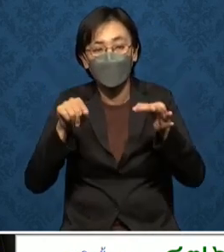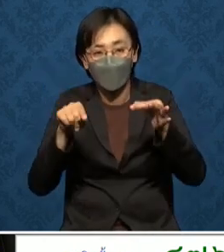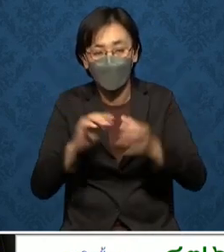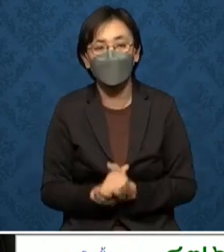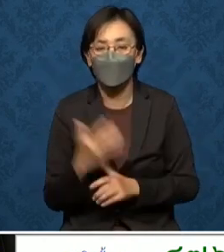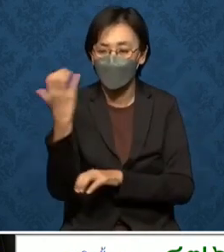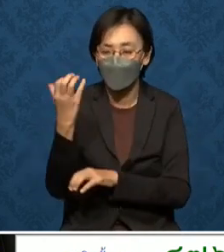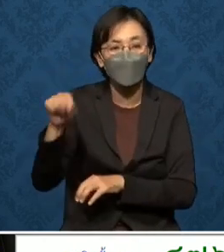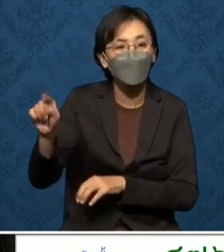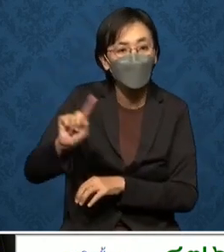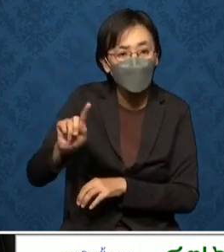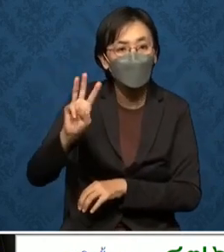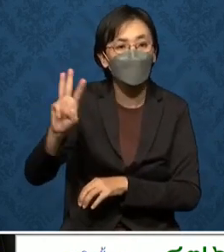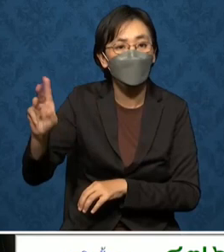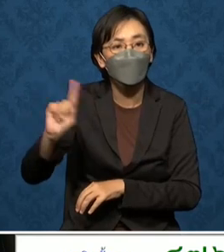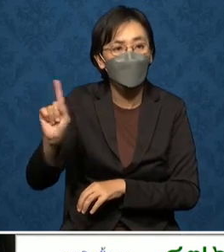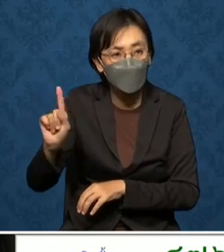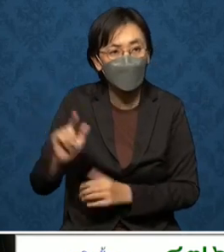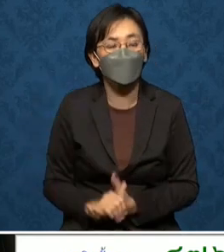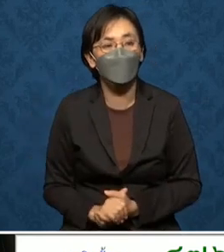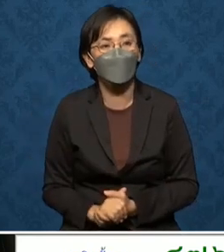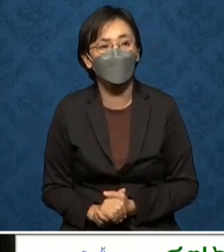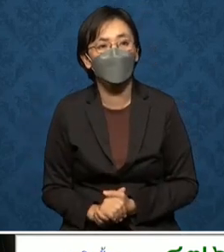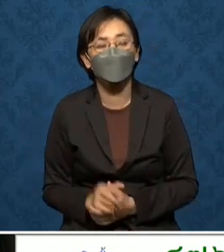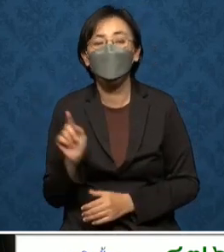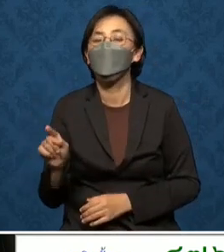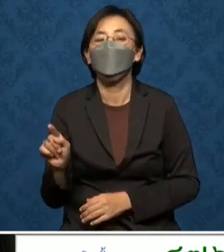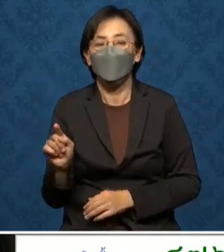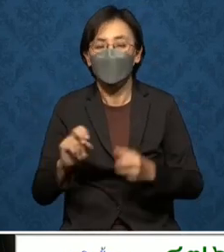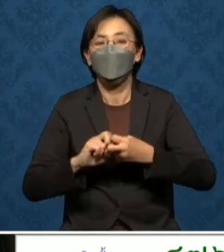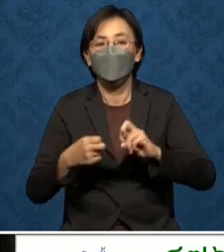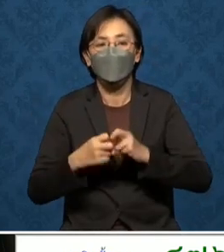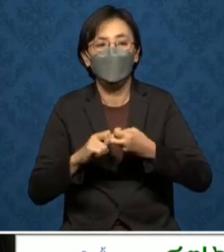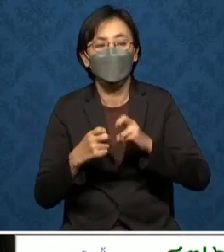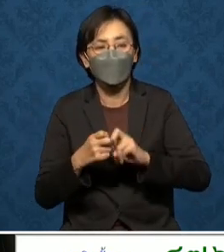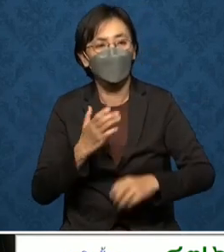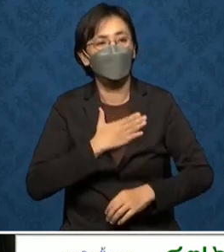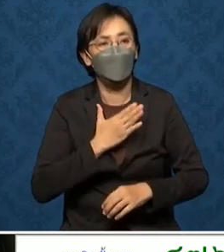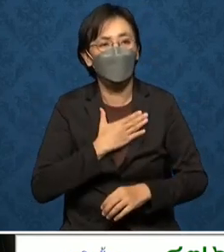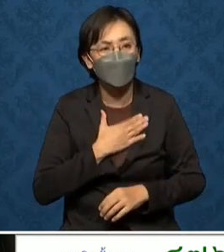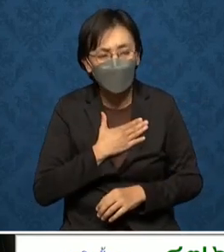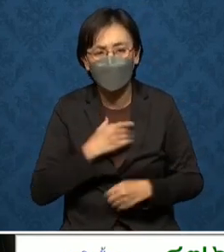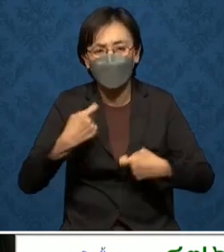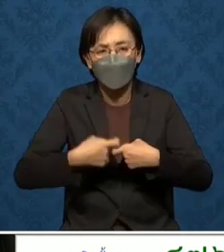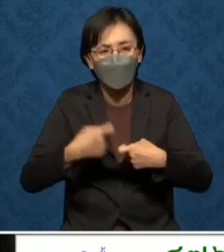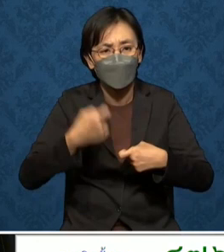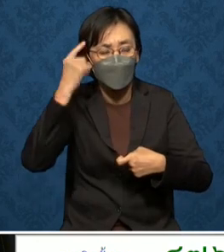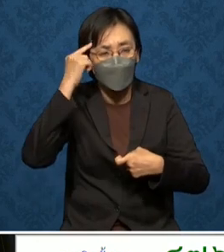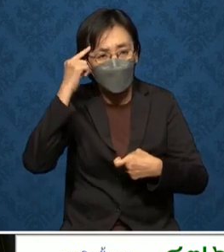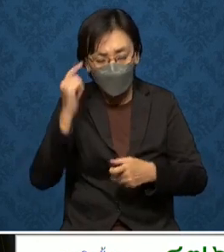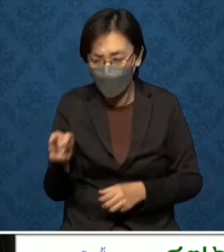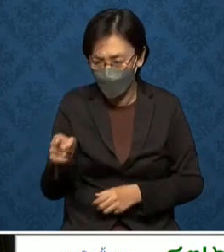เตอร์อยู่ที่ไหนนะครัไม่หรอว่าและด้วยนะครั ซึ่อัี้ก็จะเป็ประเด็ที่ยากมากนะครั